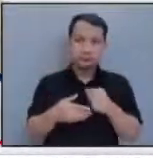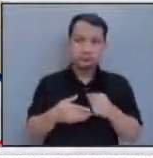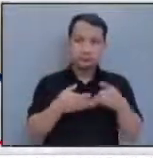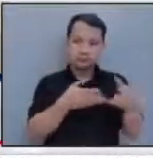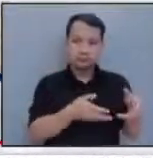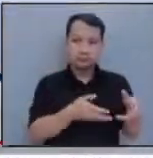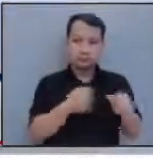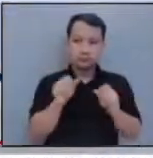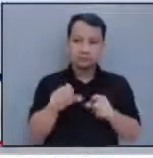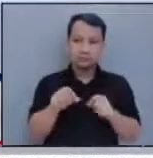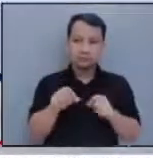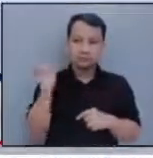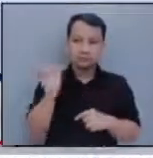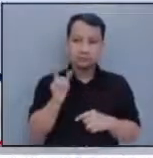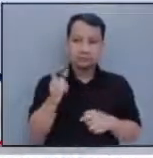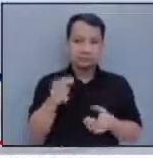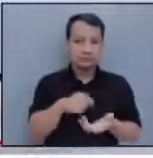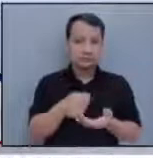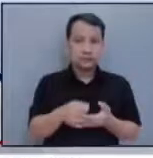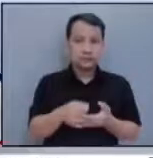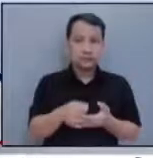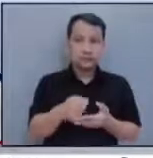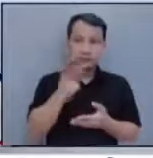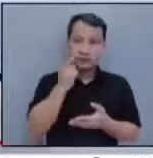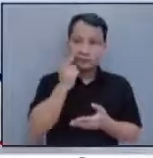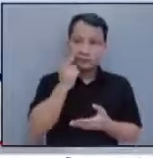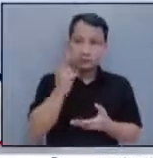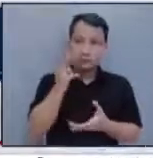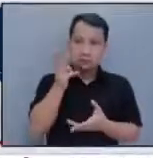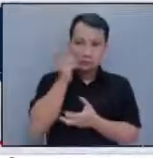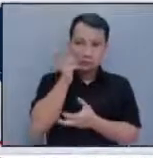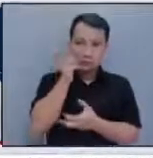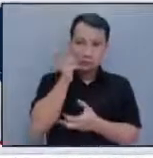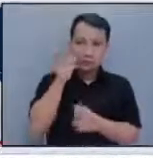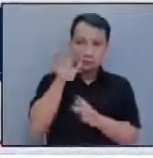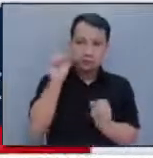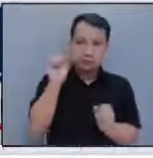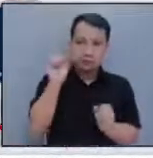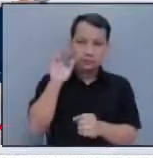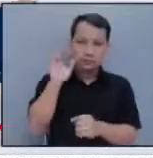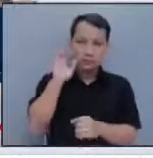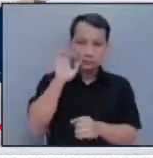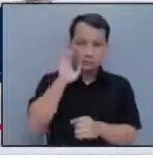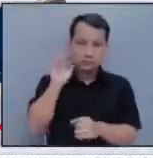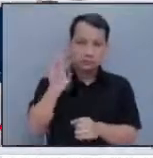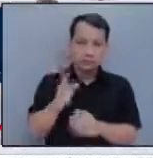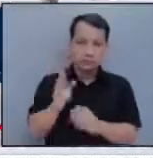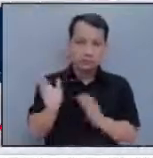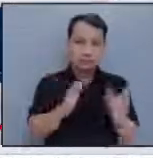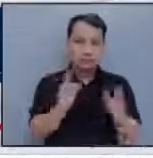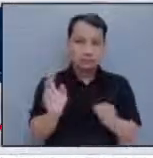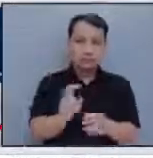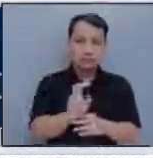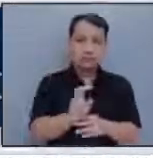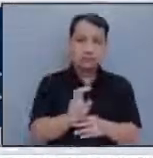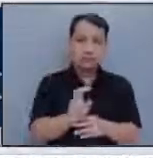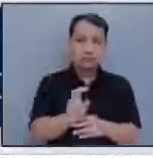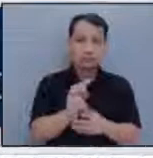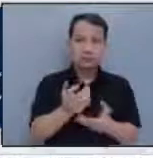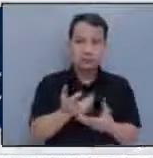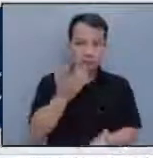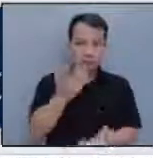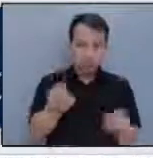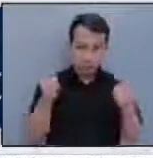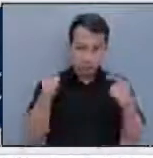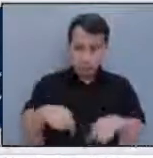pagtitinda ng banana queue para makinig sa talumpati ni Pangulong Marcos. Ang plano niya sa turismo nga padaghanan niya